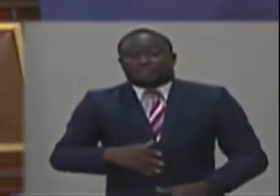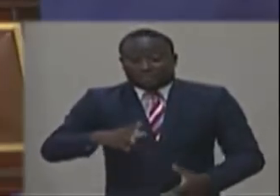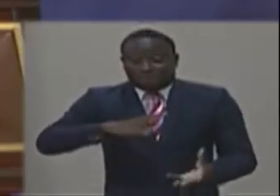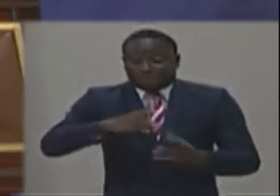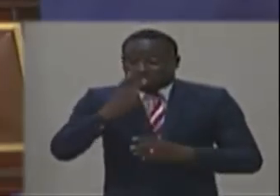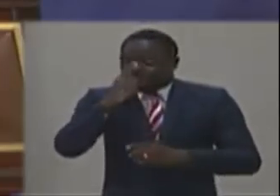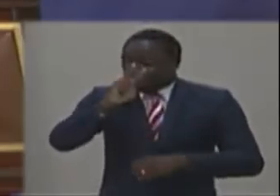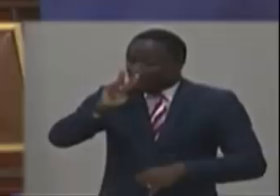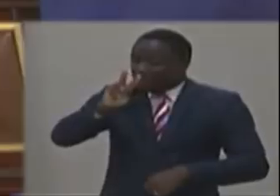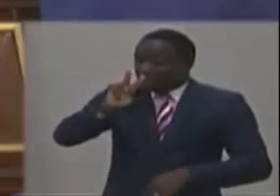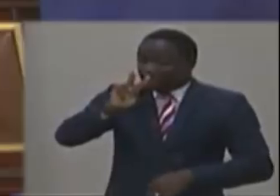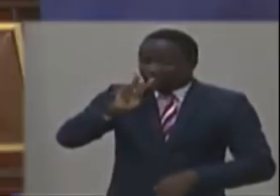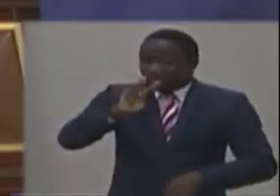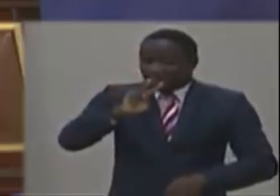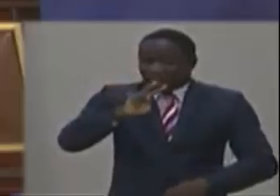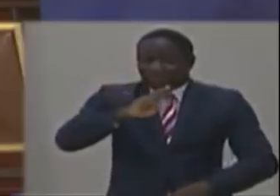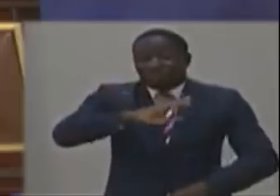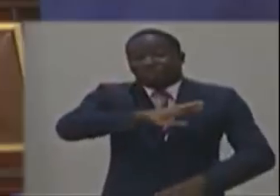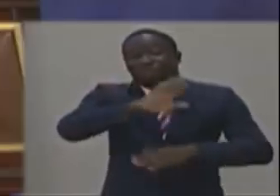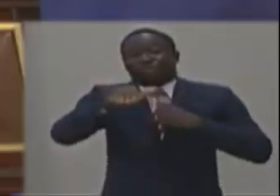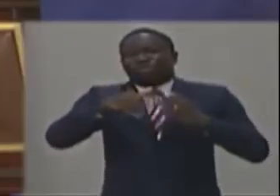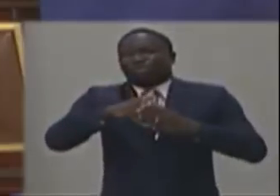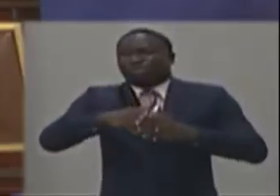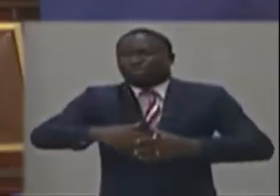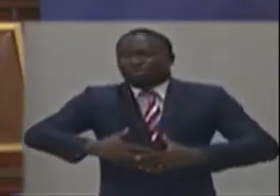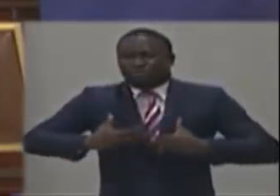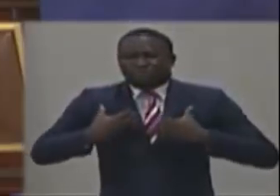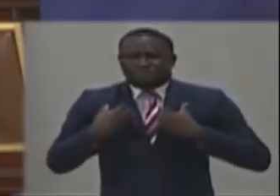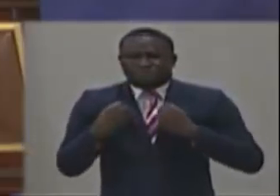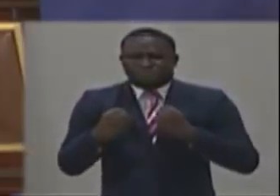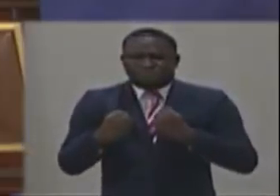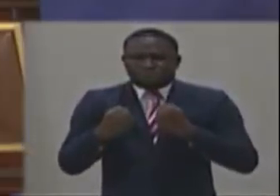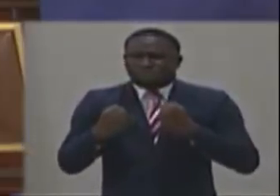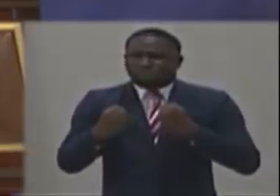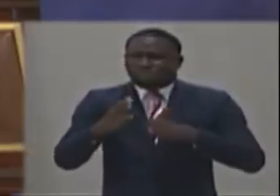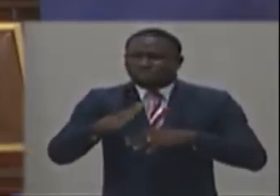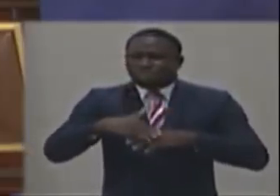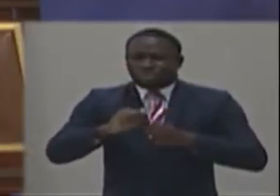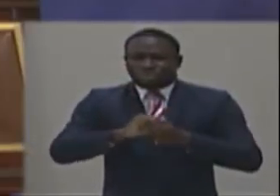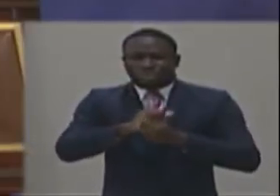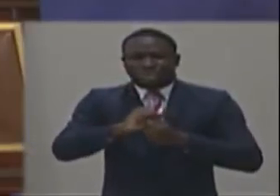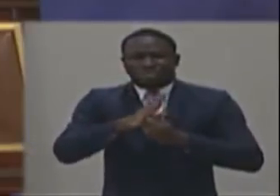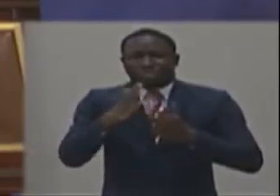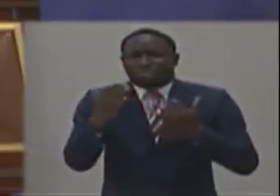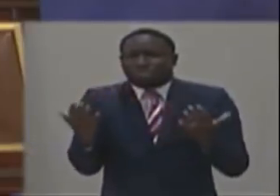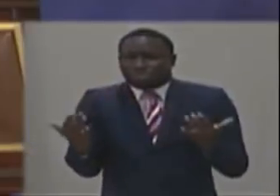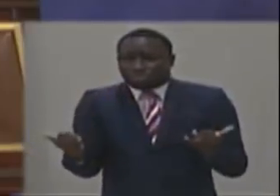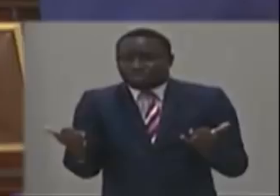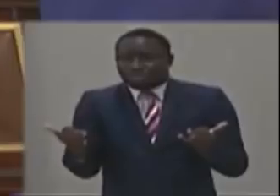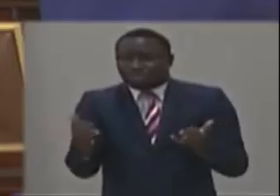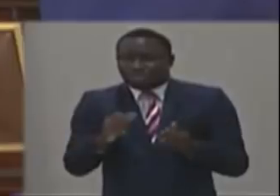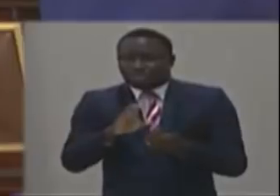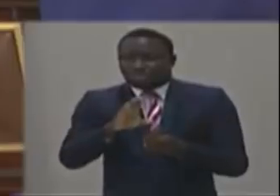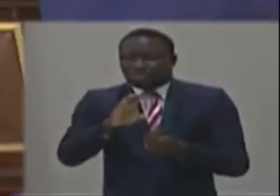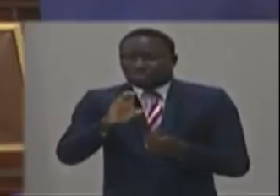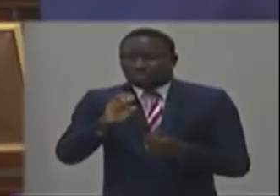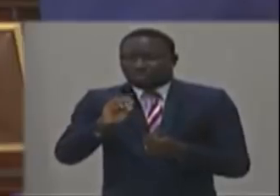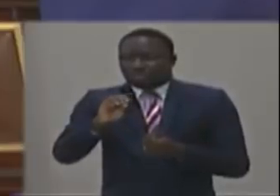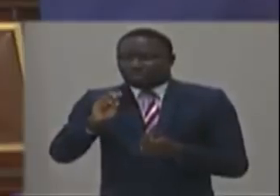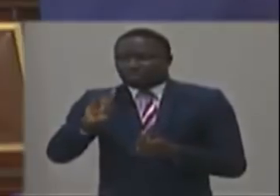Jean nous remarque toute énergie concentrée sur le coronavirus là qui aurait le COVID-19